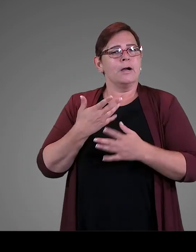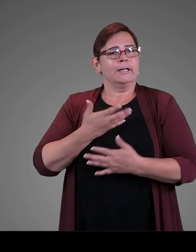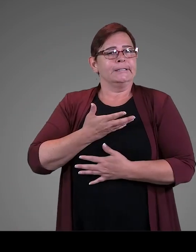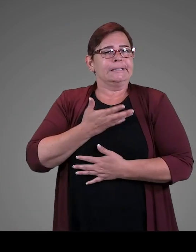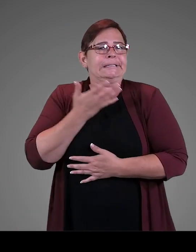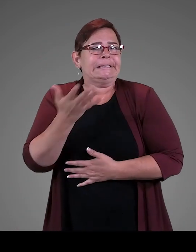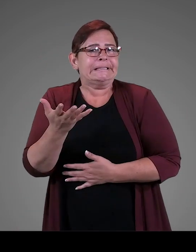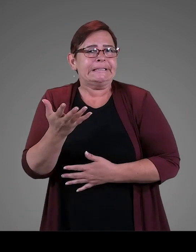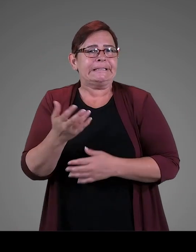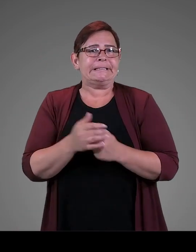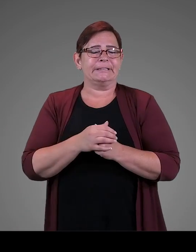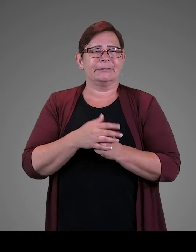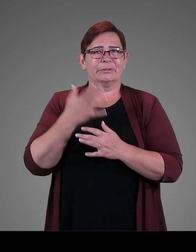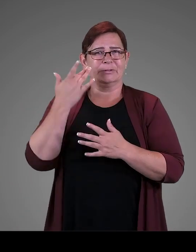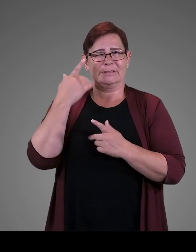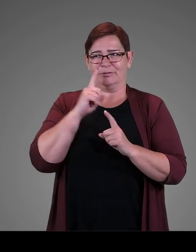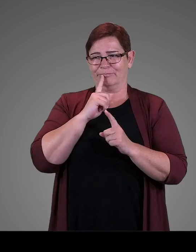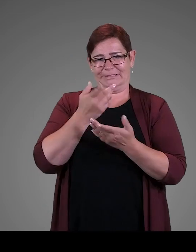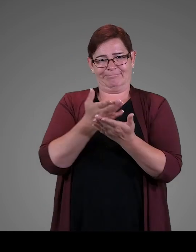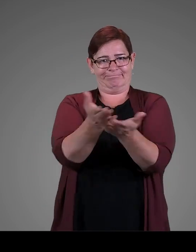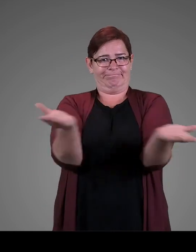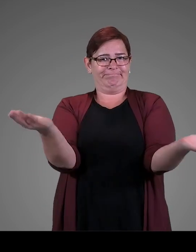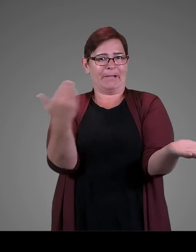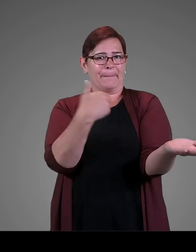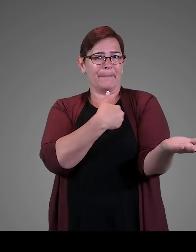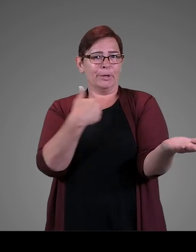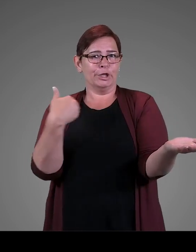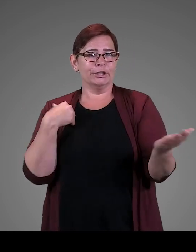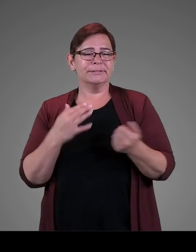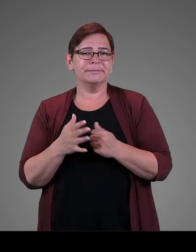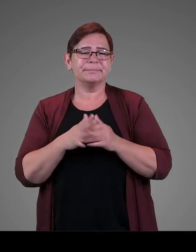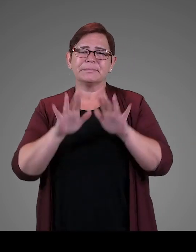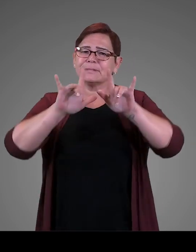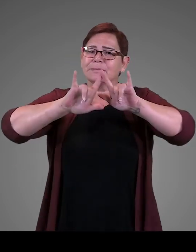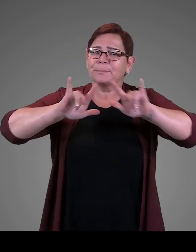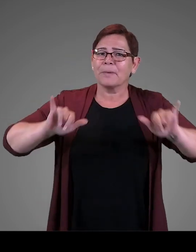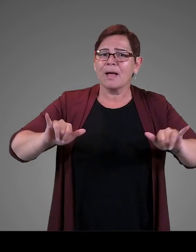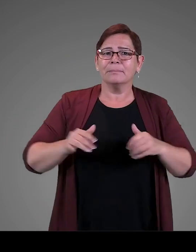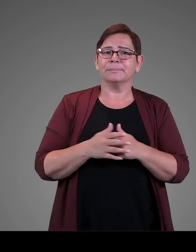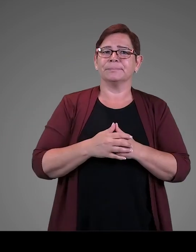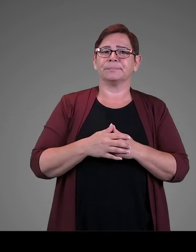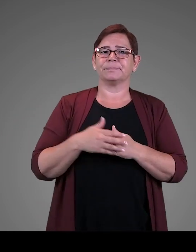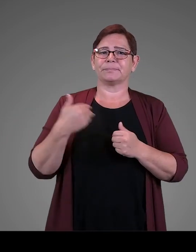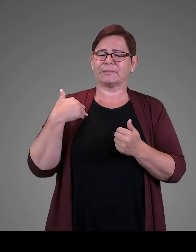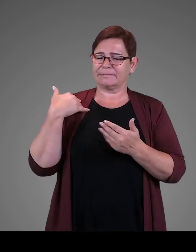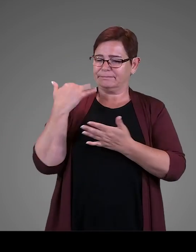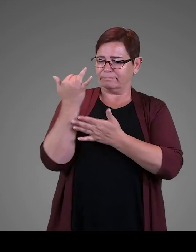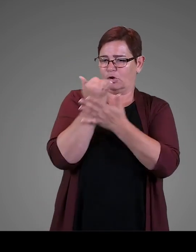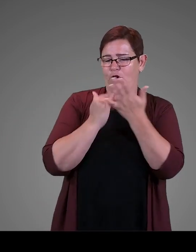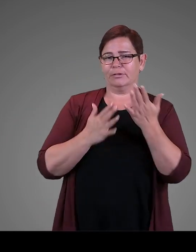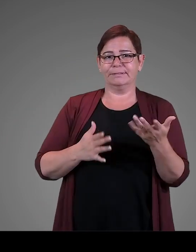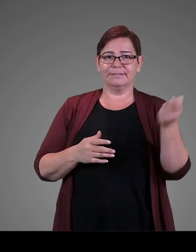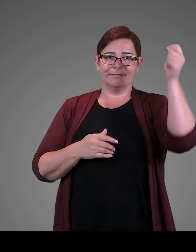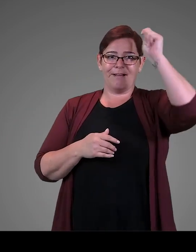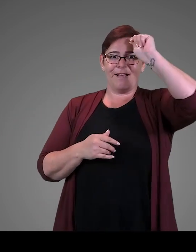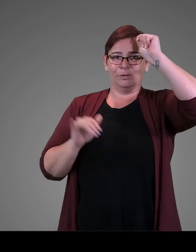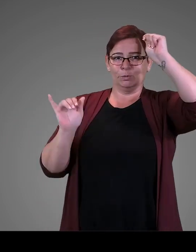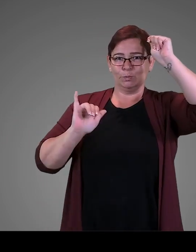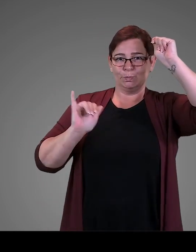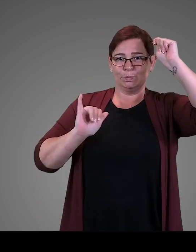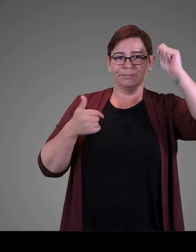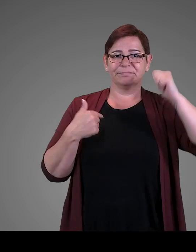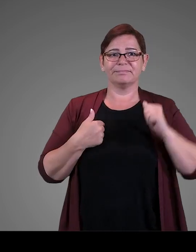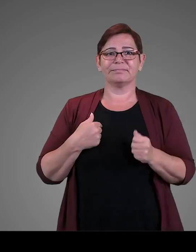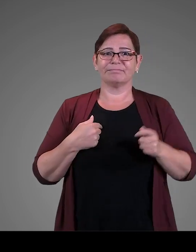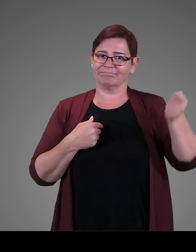J'hésite toujours un peu de prendre la parole parce que c'est vraiment les membres. Mais en même temps, j'ai mon chapeau d'artiste aussi. J'ai mon chapeau de...